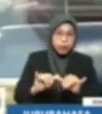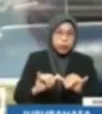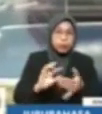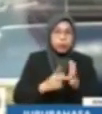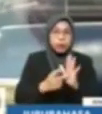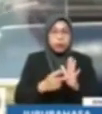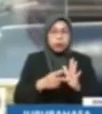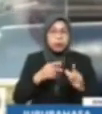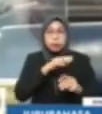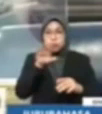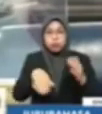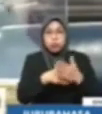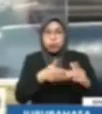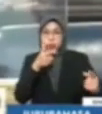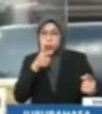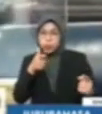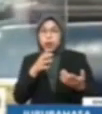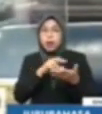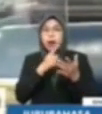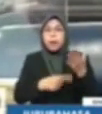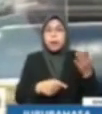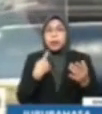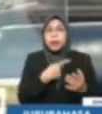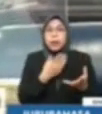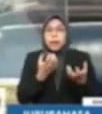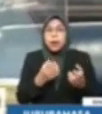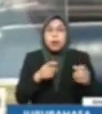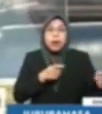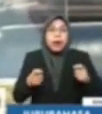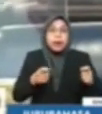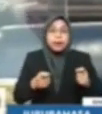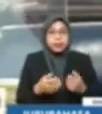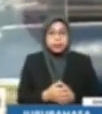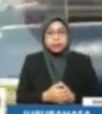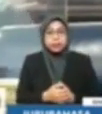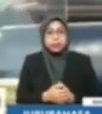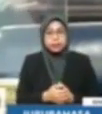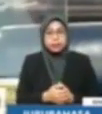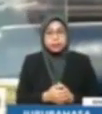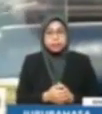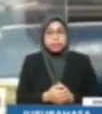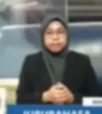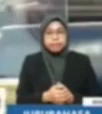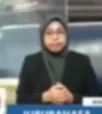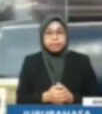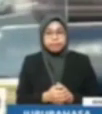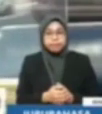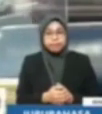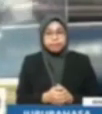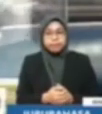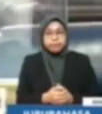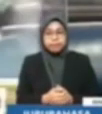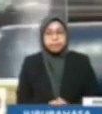civilians ditargeted? Ya, what, at what level are we willing to act beyond just, you know, being